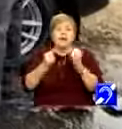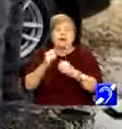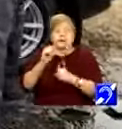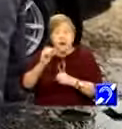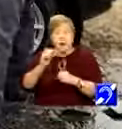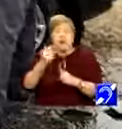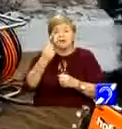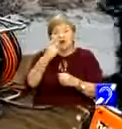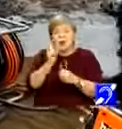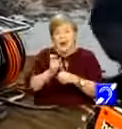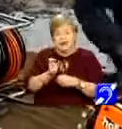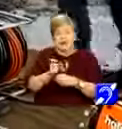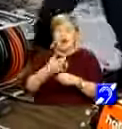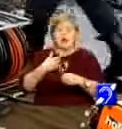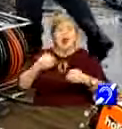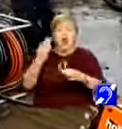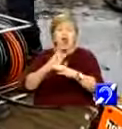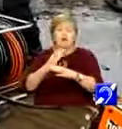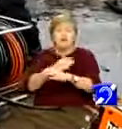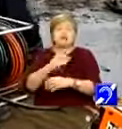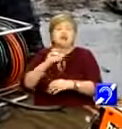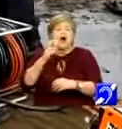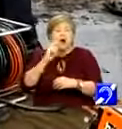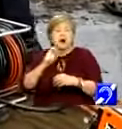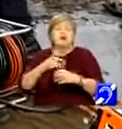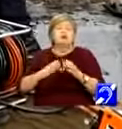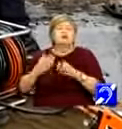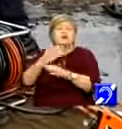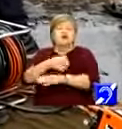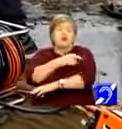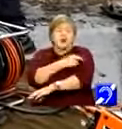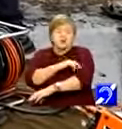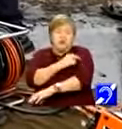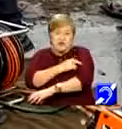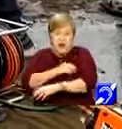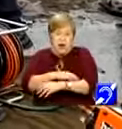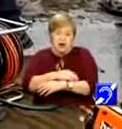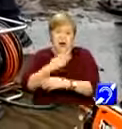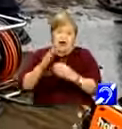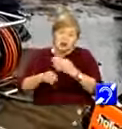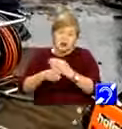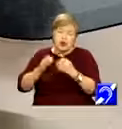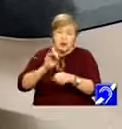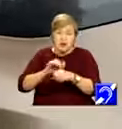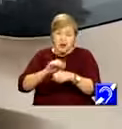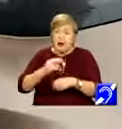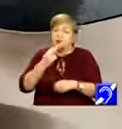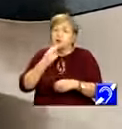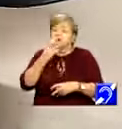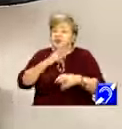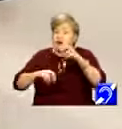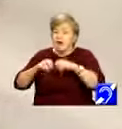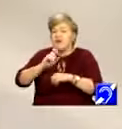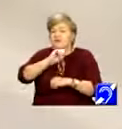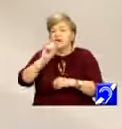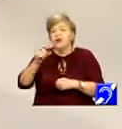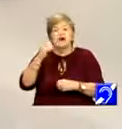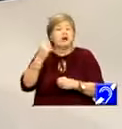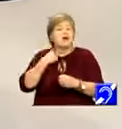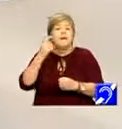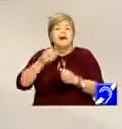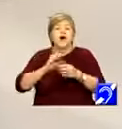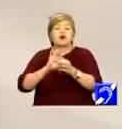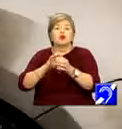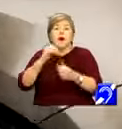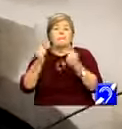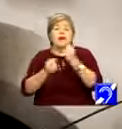pasager, au fost răniți și transportați la spital pentru îngrijiri medicale. Din primele cercetări ale polițiștilor, de vină ar fi șoferul microbuzului,